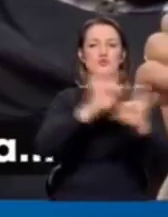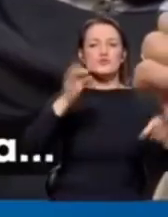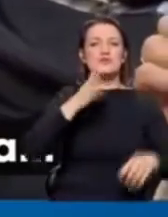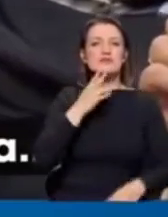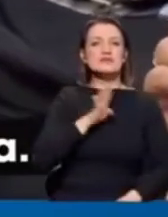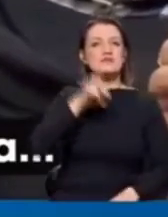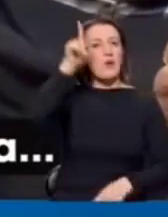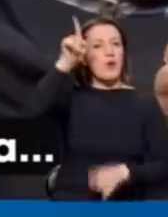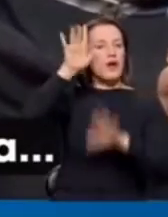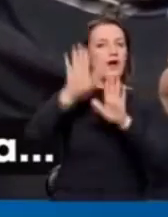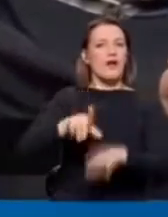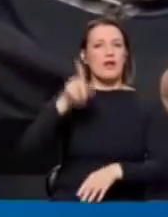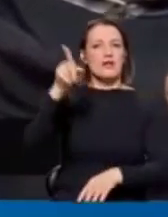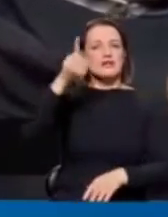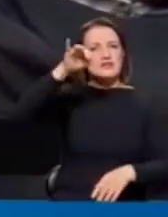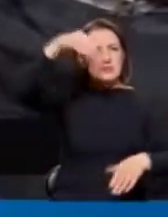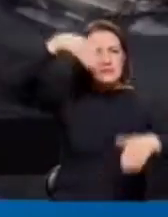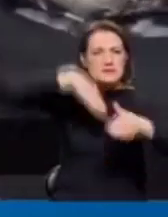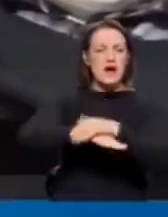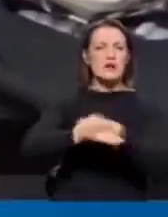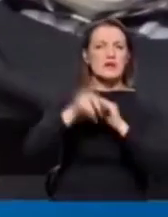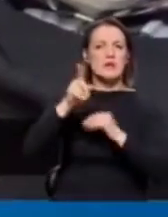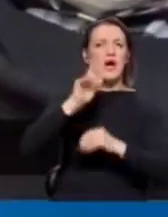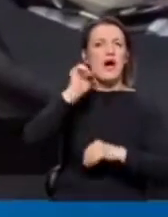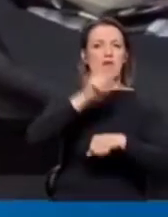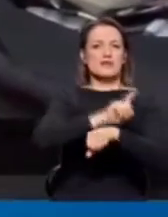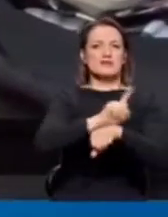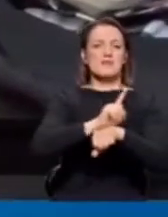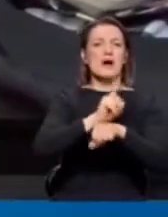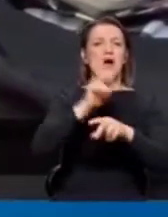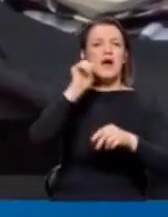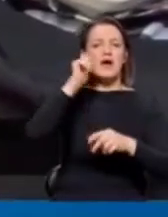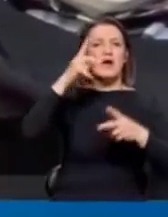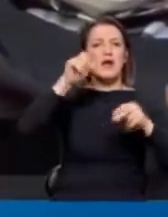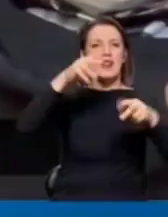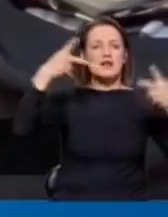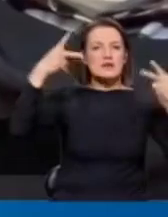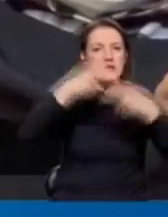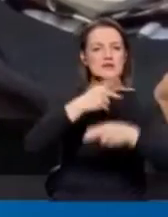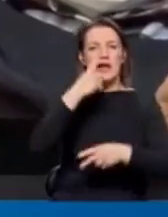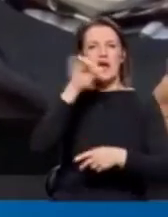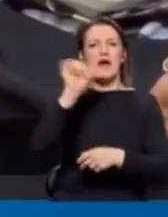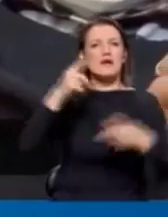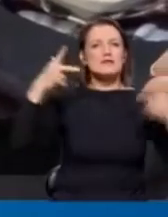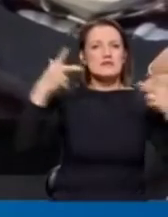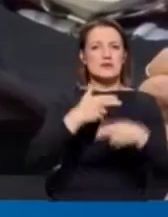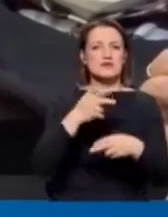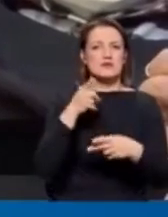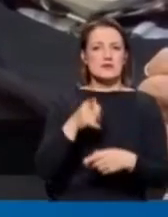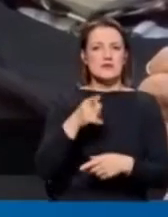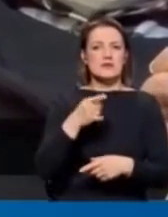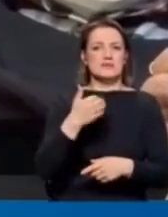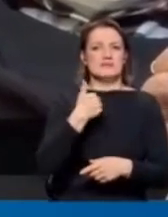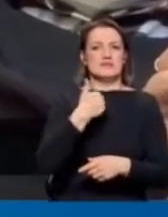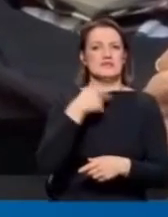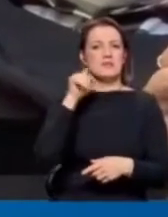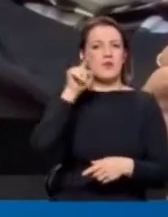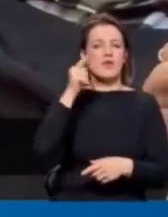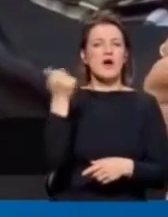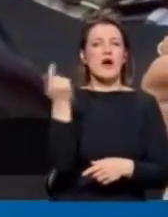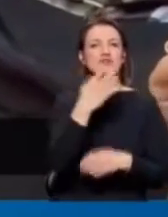kaldı şu an size ısırın atla saklanıyor olurdun o zaman elektrik kesiyorlar kesiyorlar bizim şu an